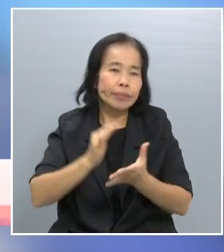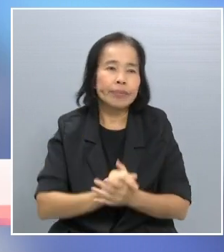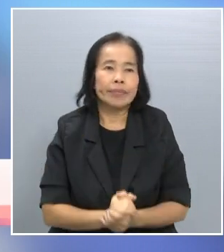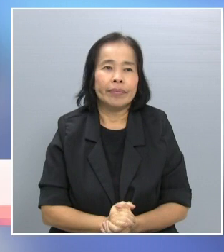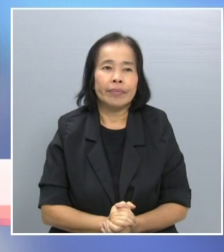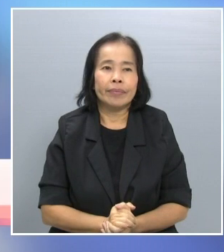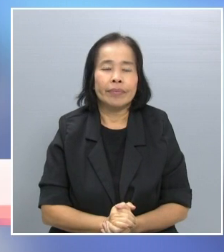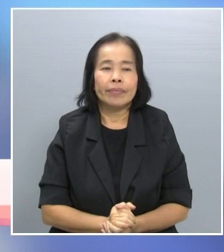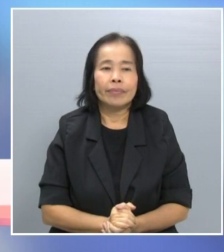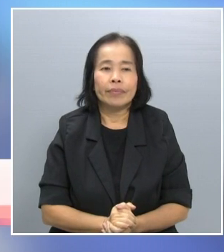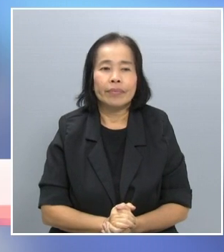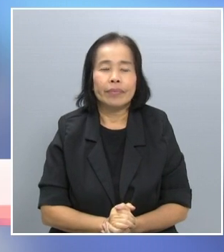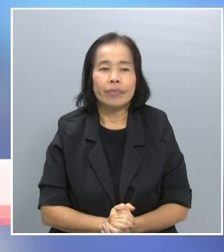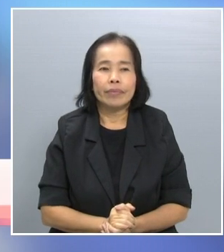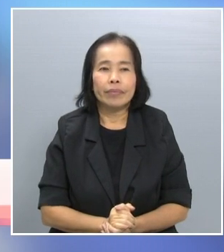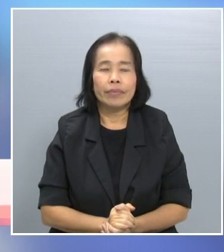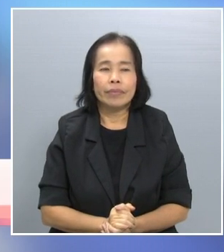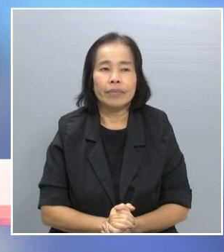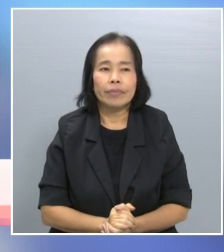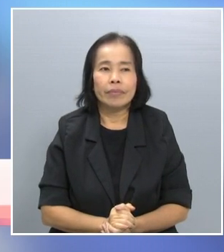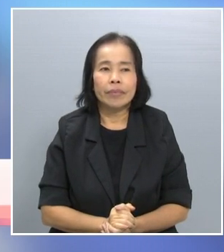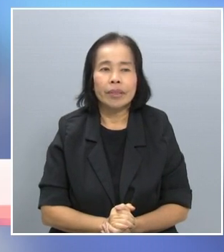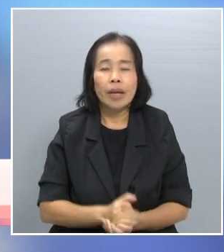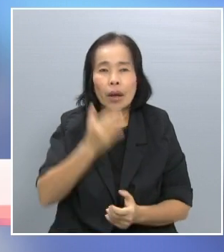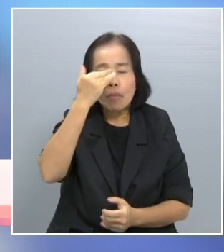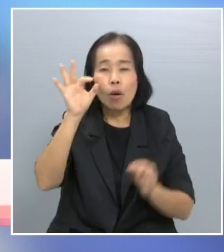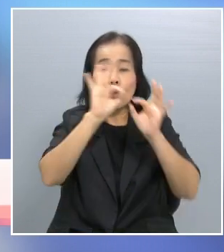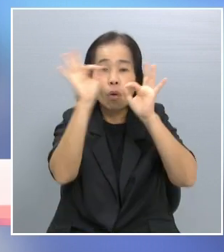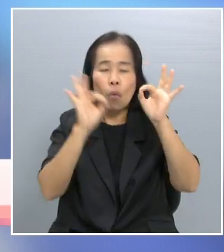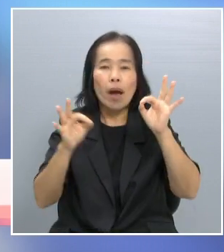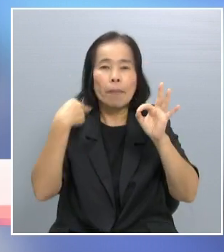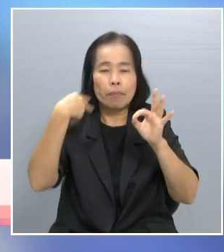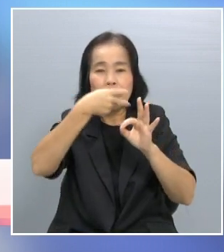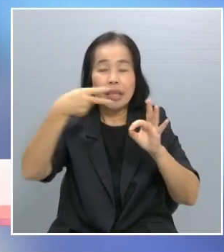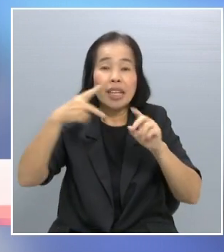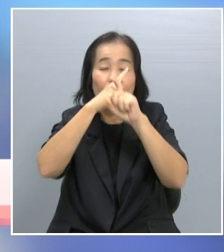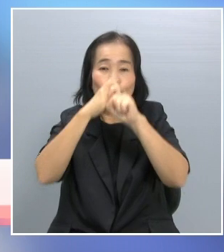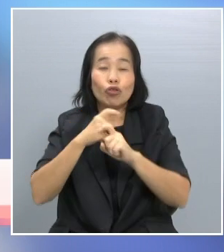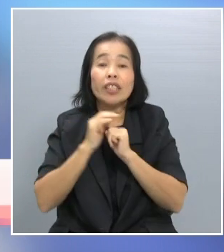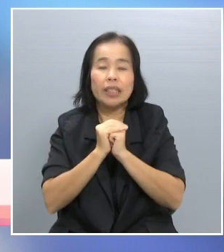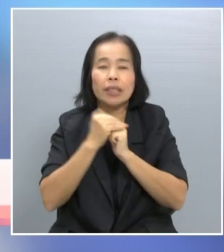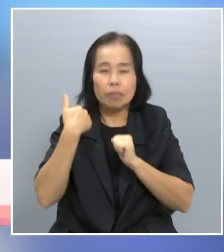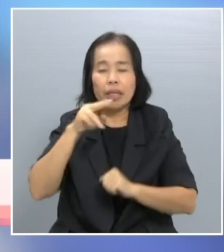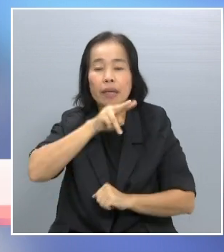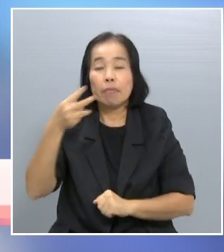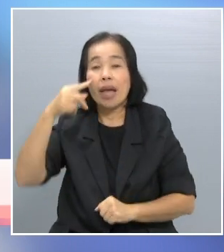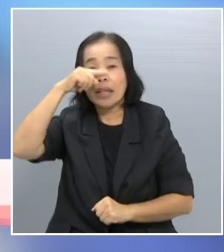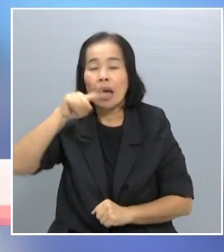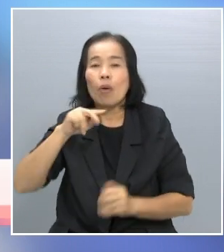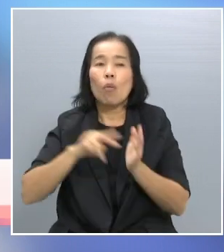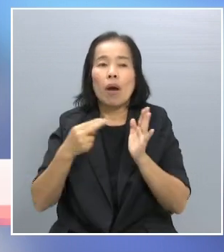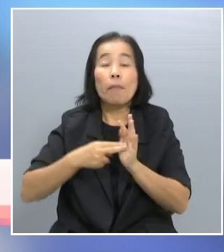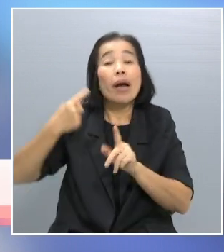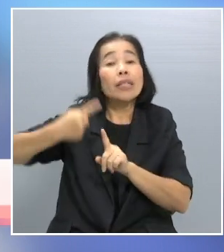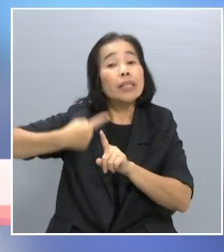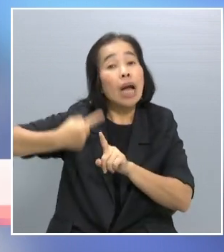เนี่ยฮะคือในคลิปดังกล่าวครับก็มีข้อความเป็นภาษาจีนนะฮะแปลเป็นไทยใจความก็คือเป็นการเช่าเหมาเที่ยวในประเ